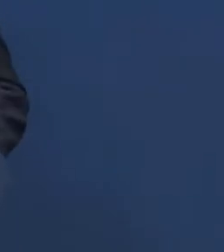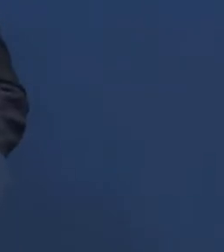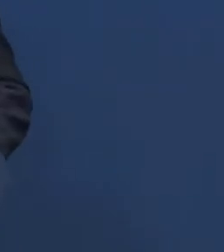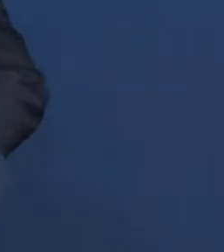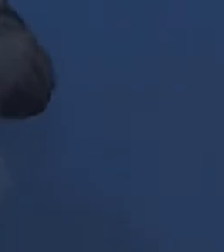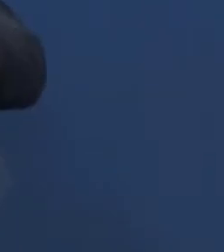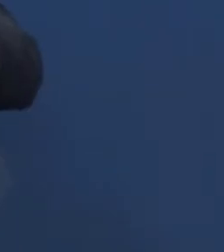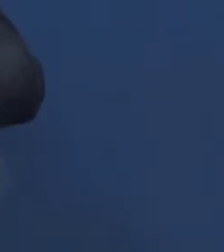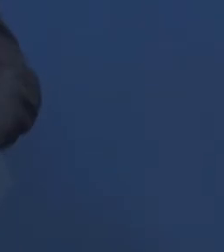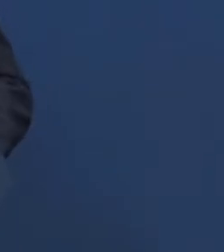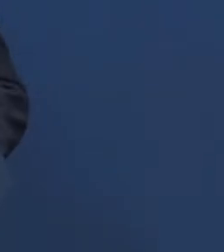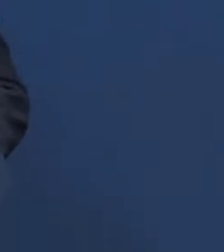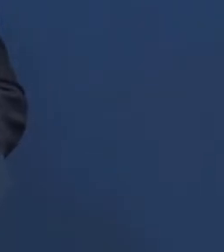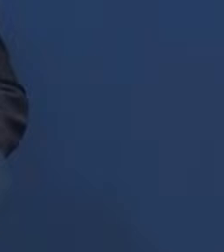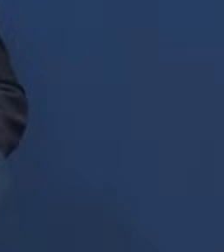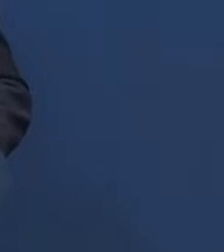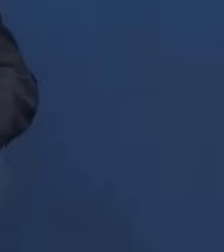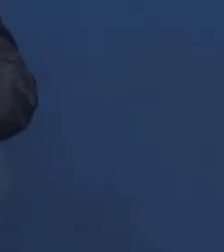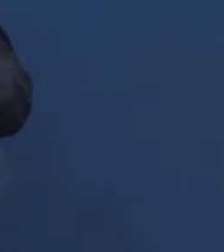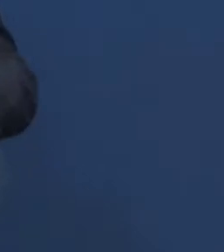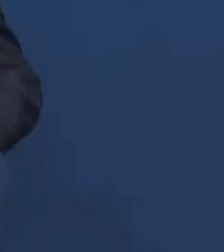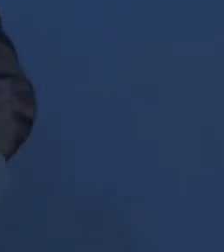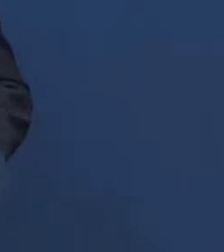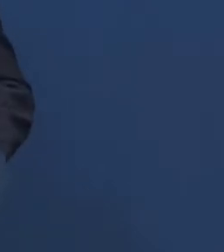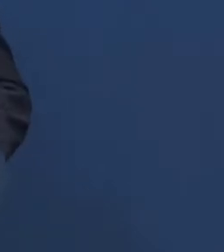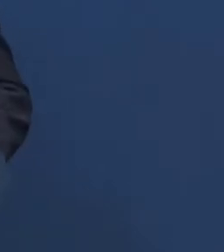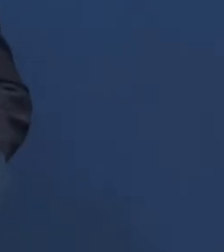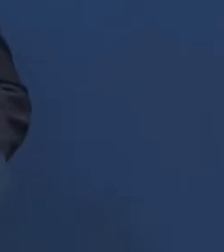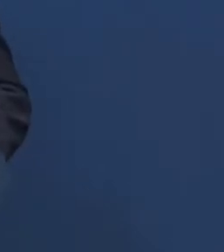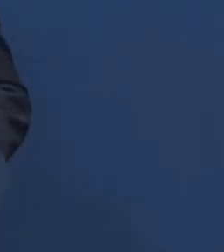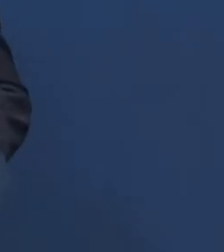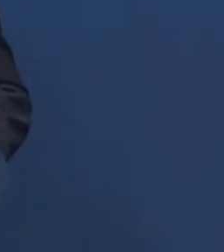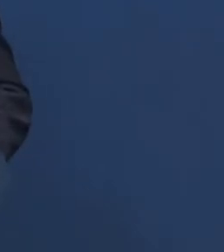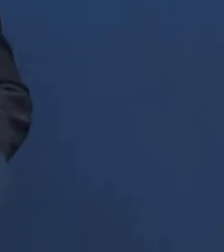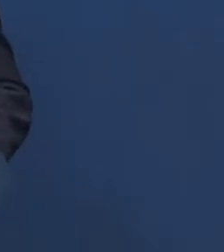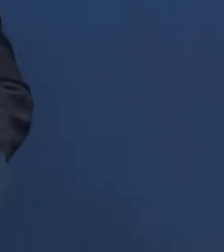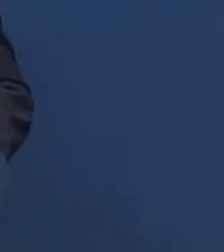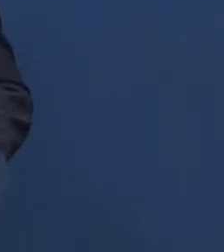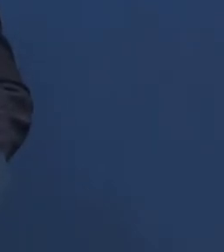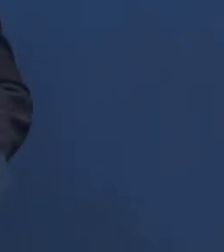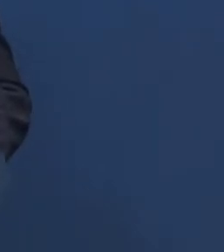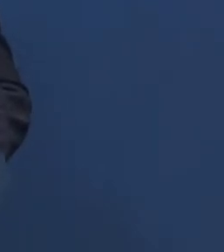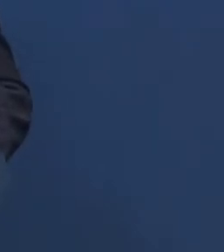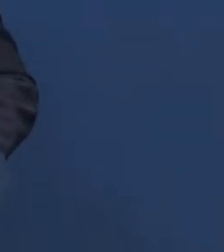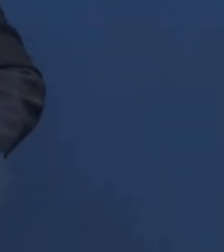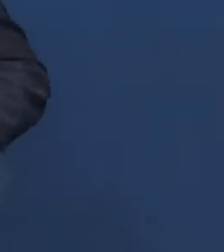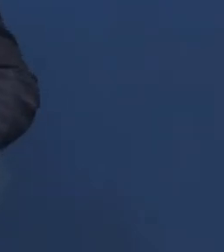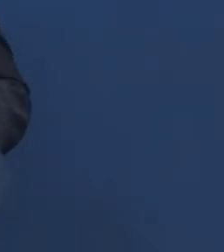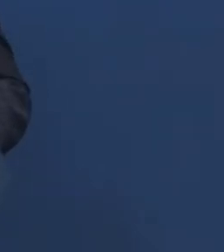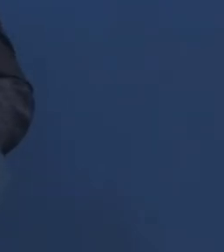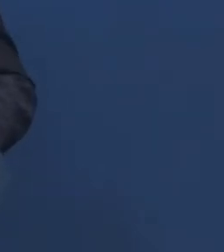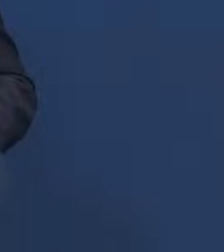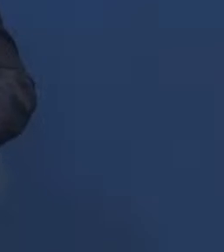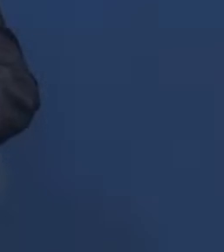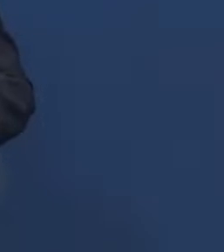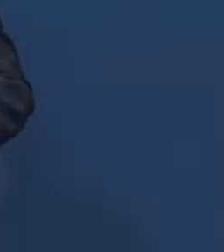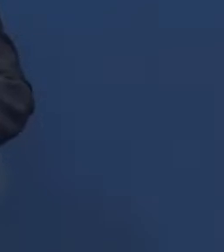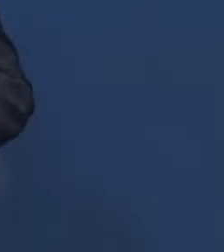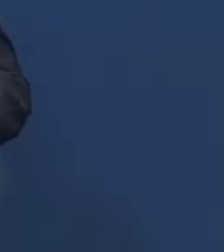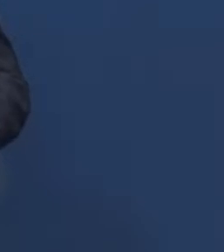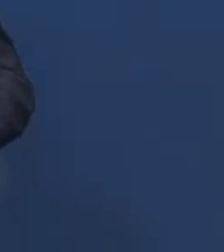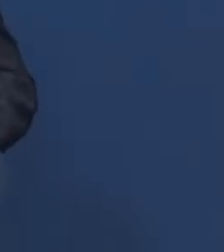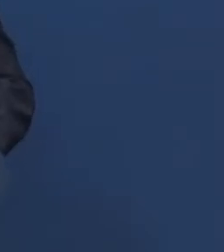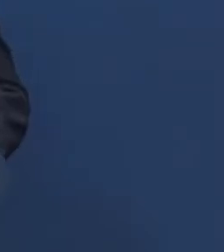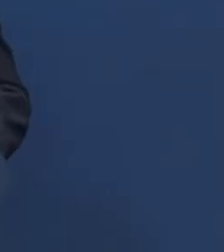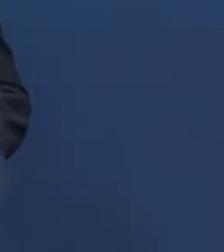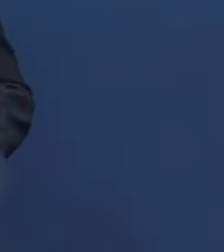acel venit pe care dânsii îl spun că ar putea fi pus sub semnul întrebării este venitul din creșterea colectării. Ei bine, anul